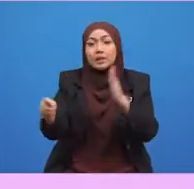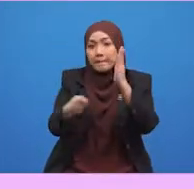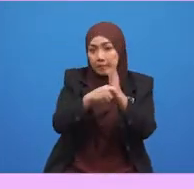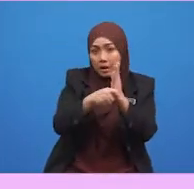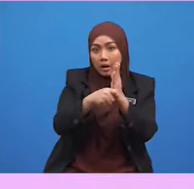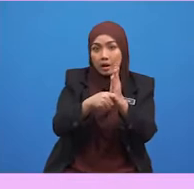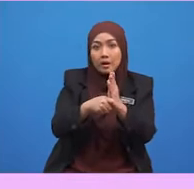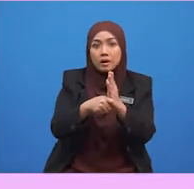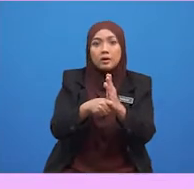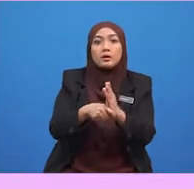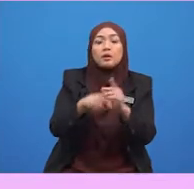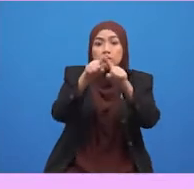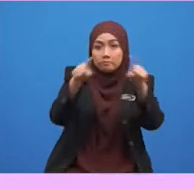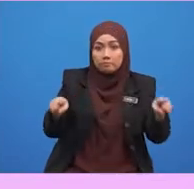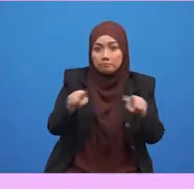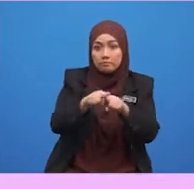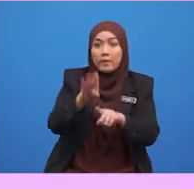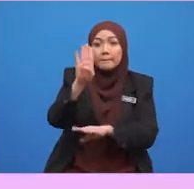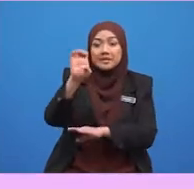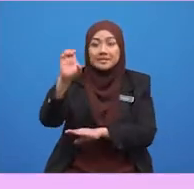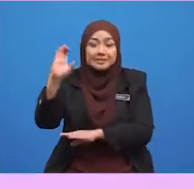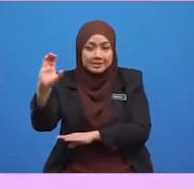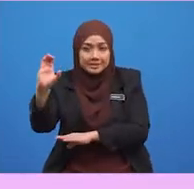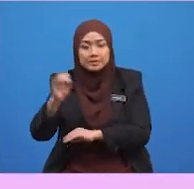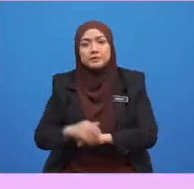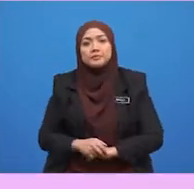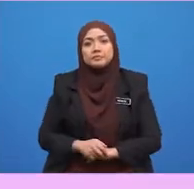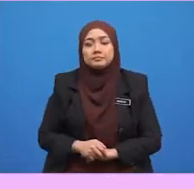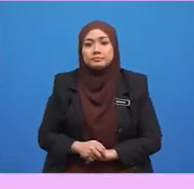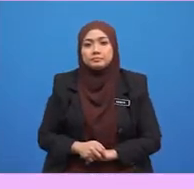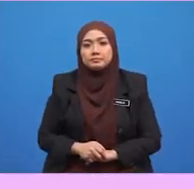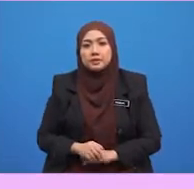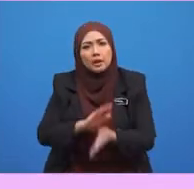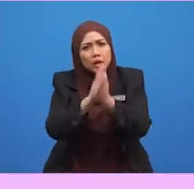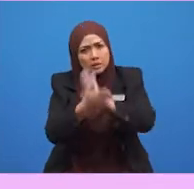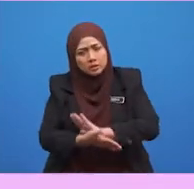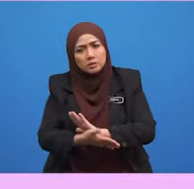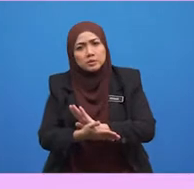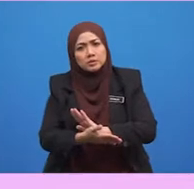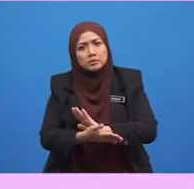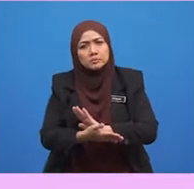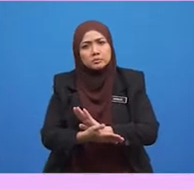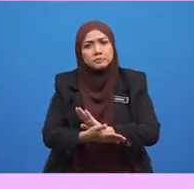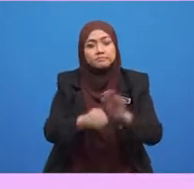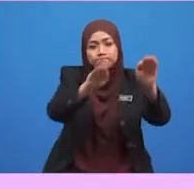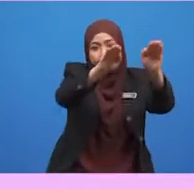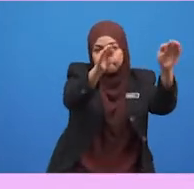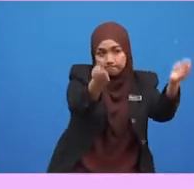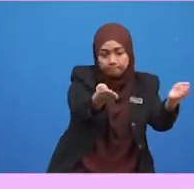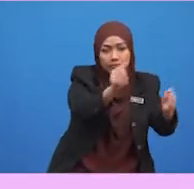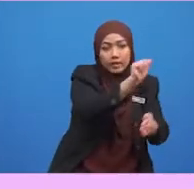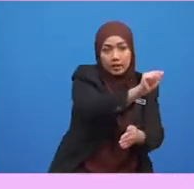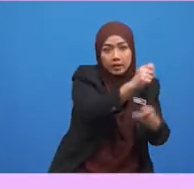tambah luas segi tiga BEC. Maka sama dengan kurungan